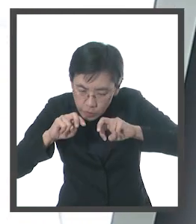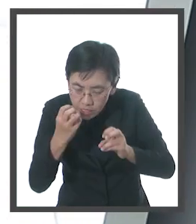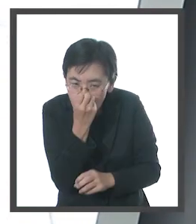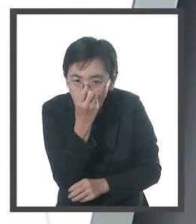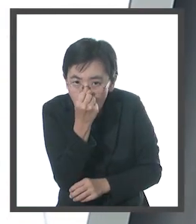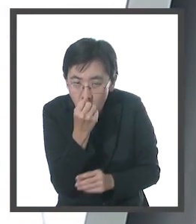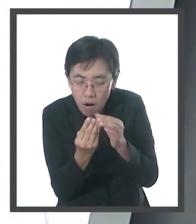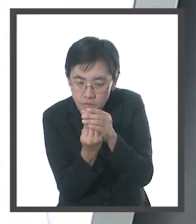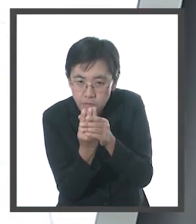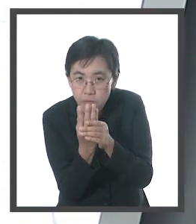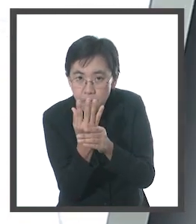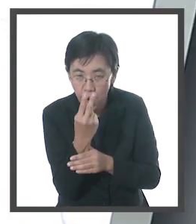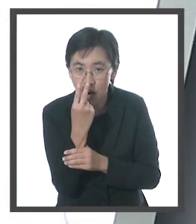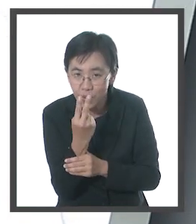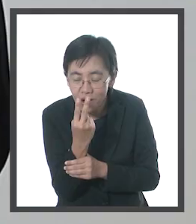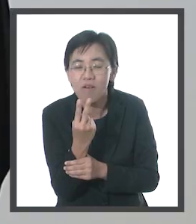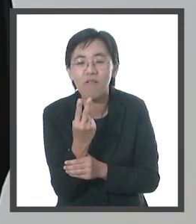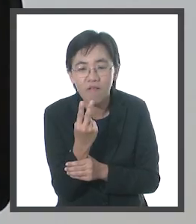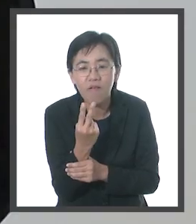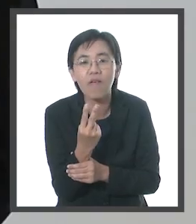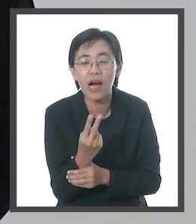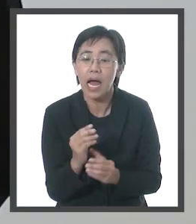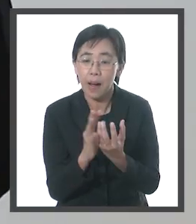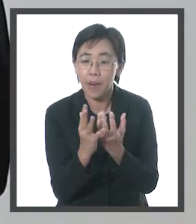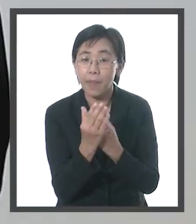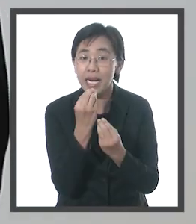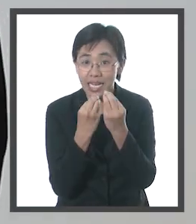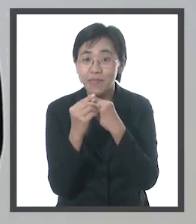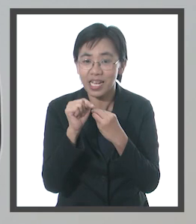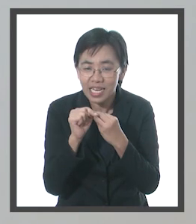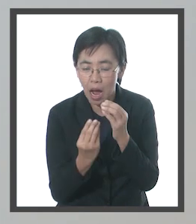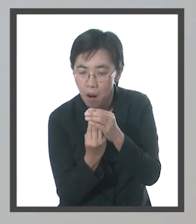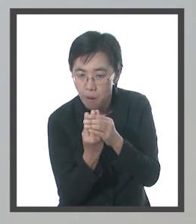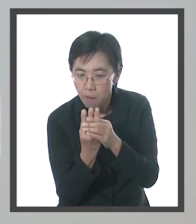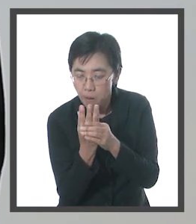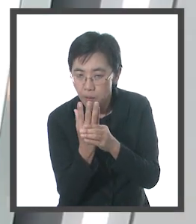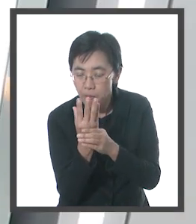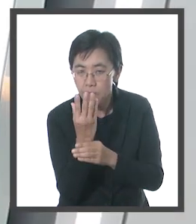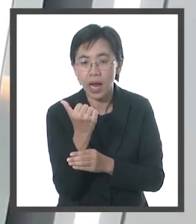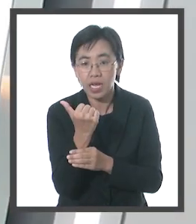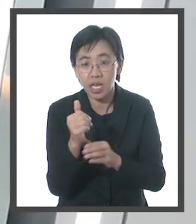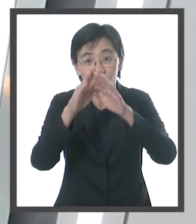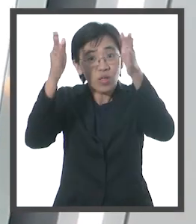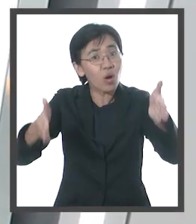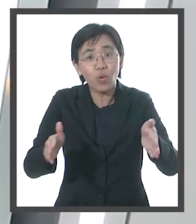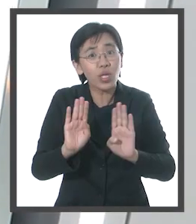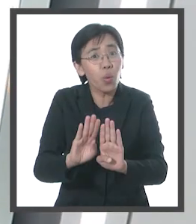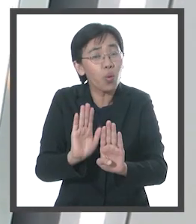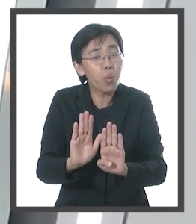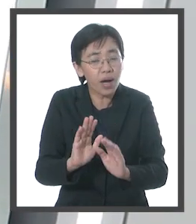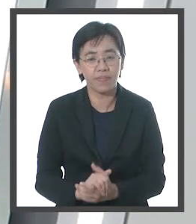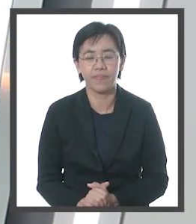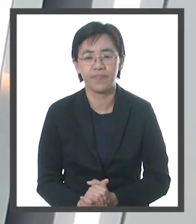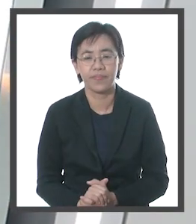ประสิทธิภาพในการที่ทำให้ผักกินได้ของเราเนี่ยค่ะเติบโตอย่างมีประสิทธิภาพ มันต้องอยู่ในตู้อย่างเงี้ยหรอคะ ใช่ค่ะเพราะว่